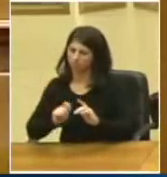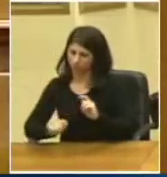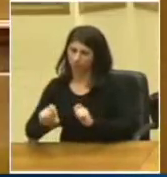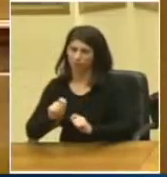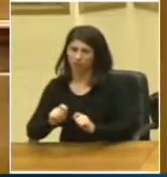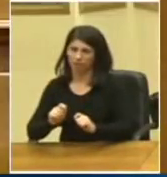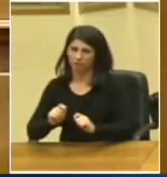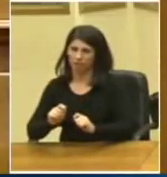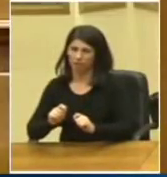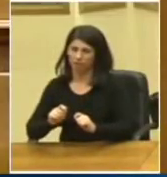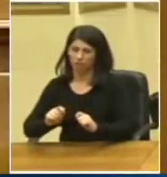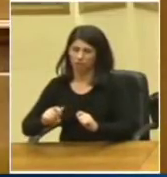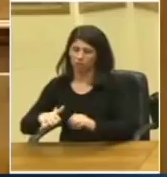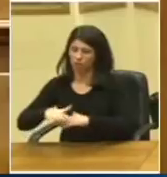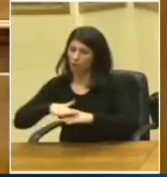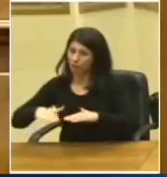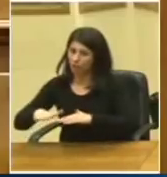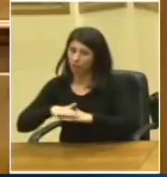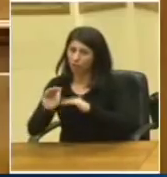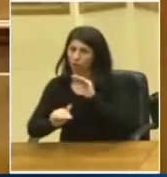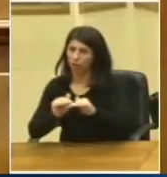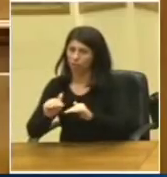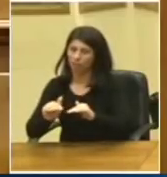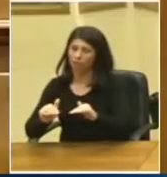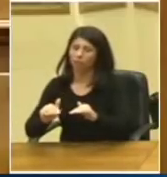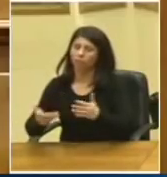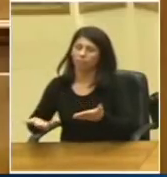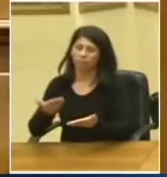στο έδαφος των ερωτημάτων που έθεσε η κρίση.